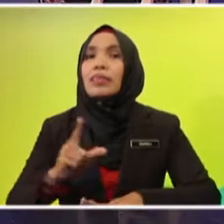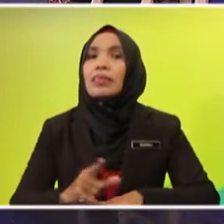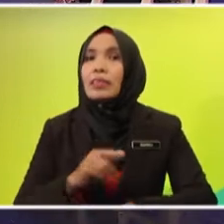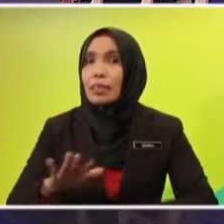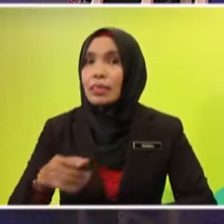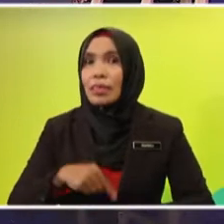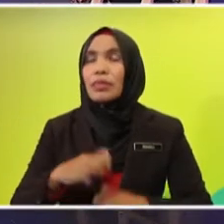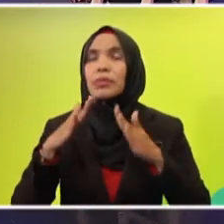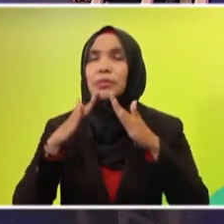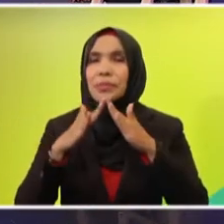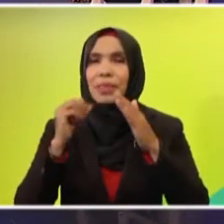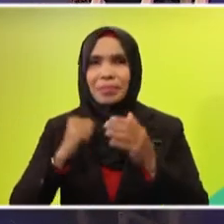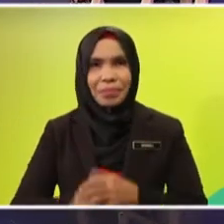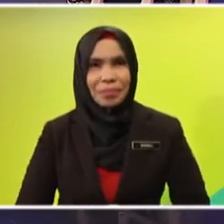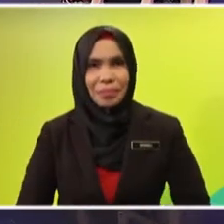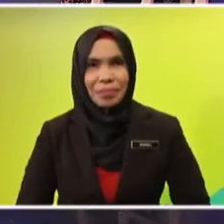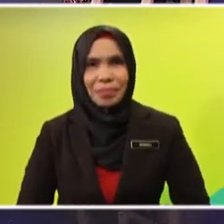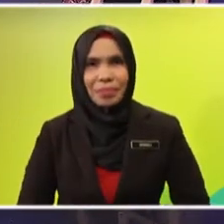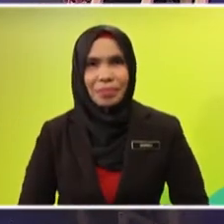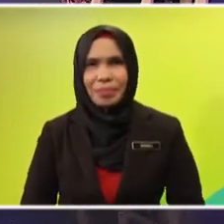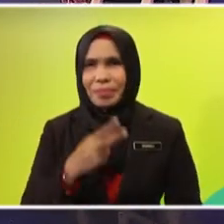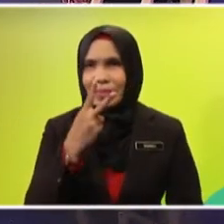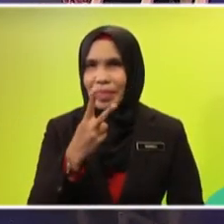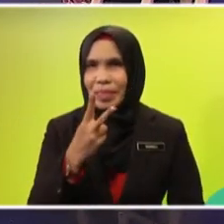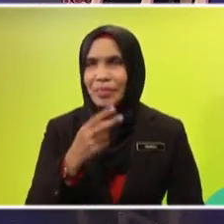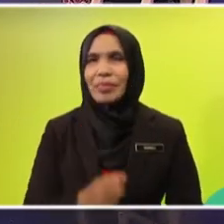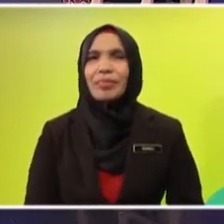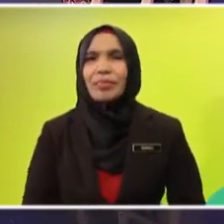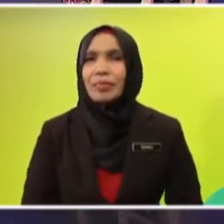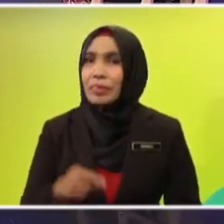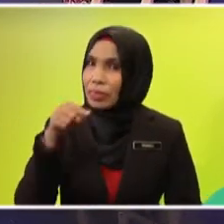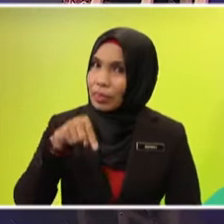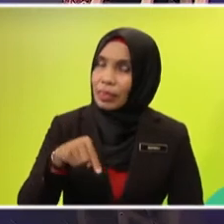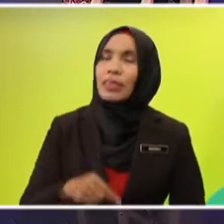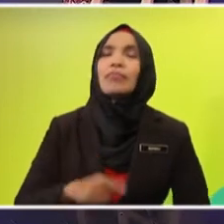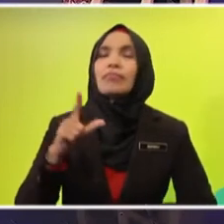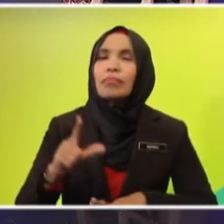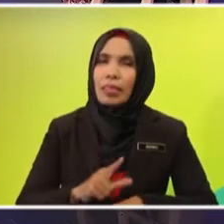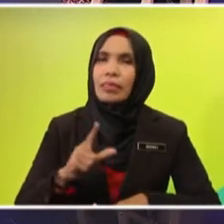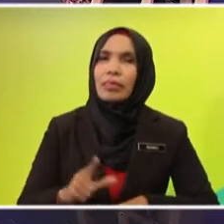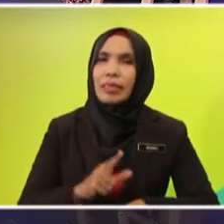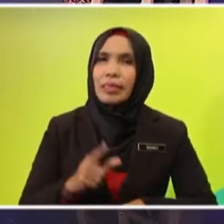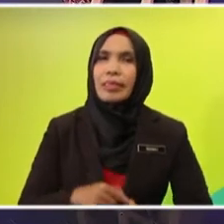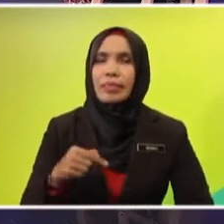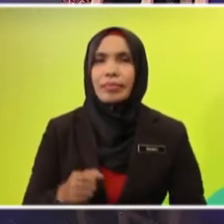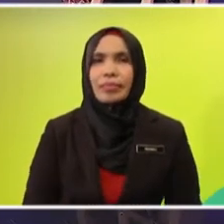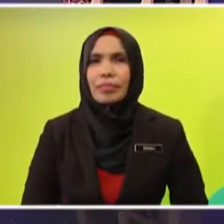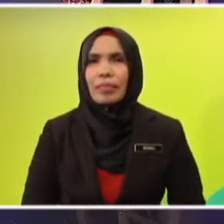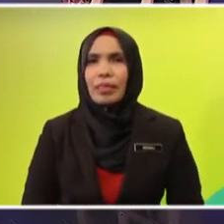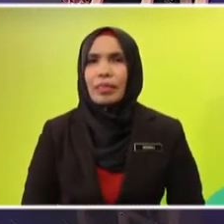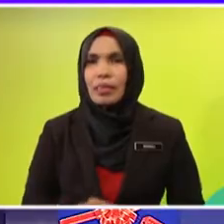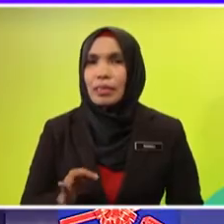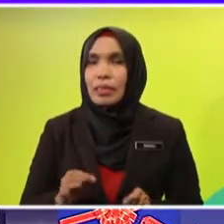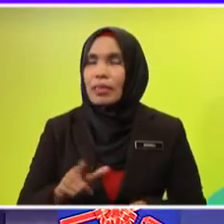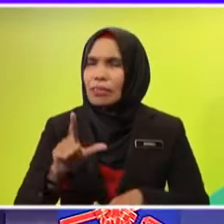itu dia nampaknya peti di sini adalah dari segi latihan C gue kalau mereka di rumah berlatih dan berlatih itu aku